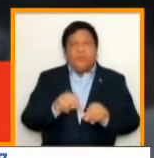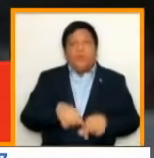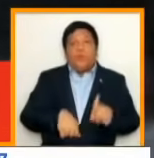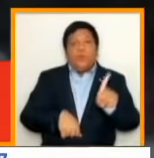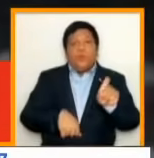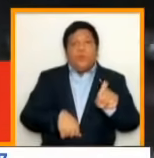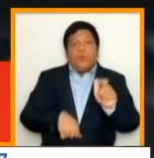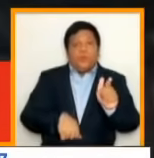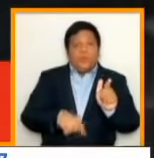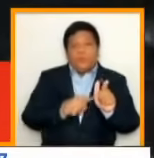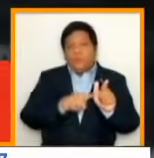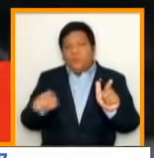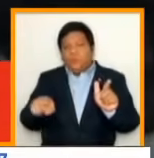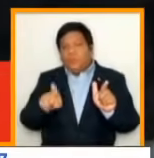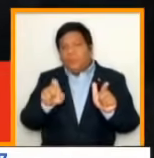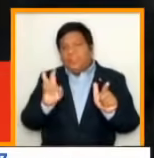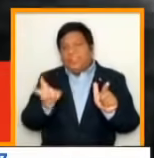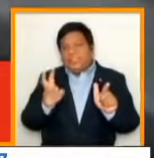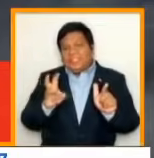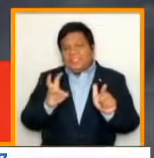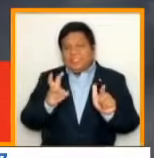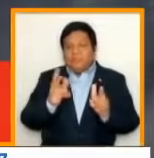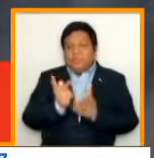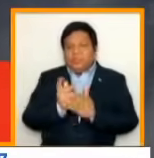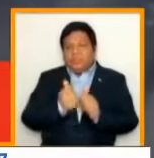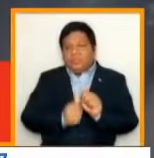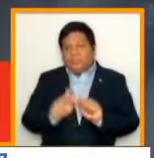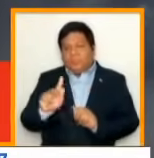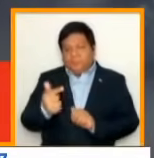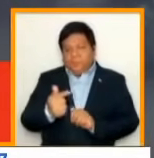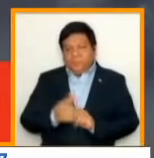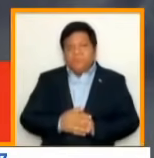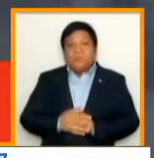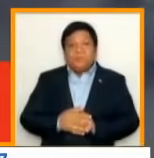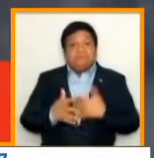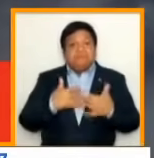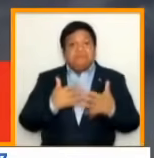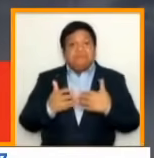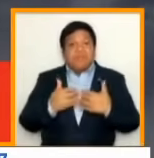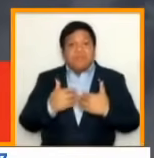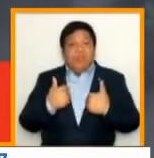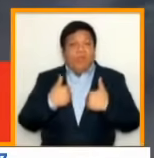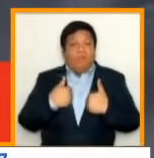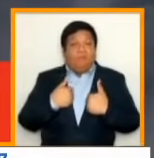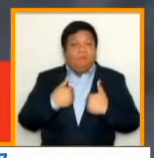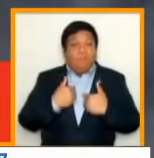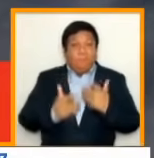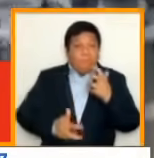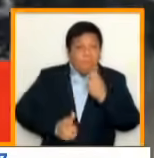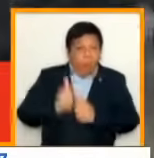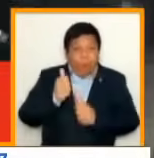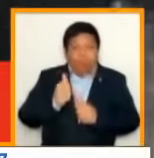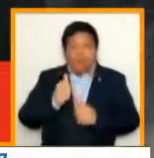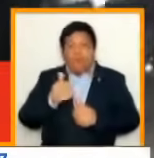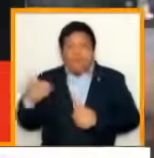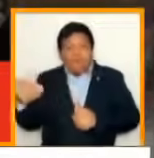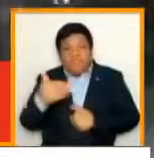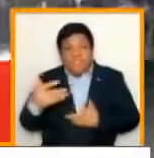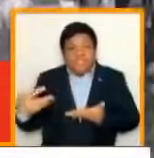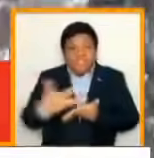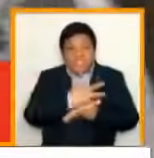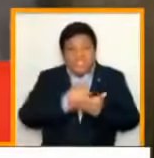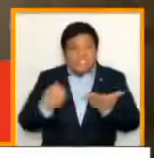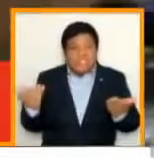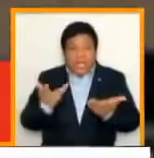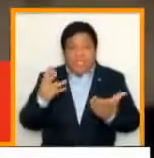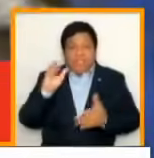hanggang 160 pesos kada kilo. Yan ay kahit 40% ng supply ng tilapia sa Metro Manila ang nanggagaling